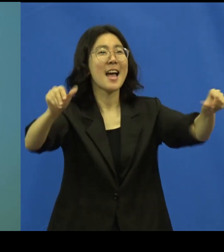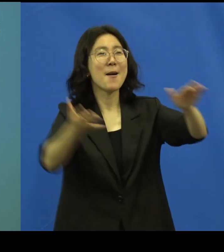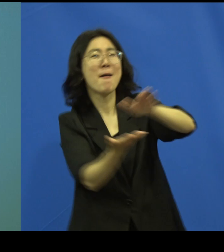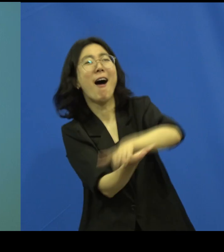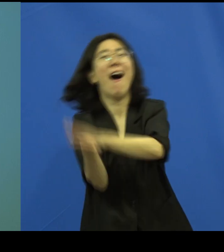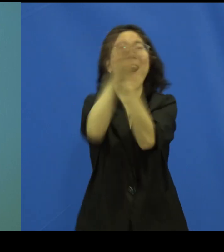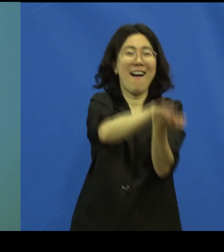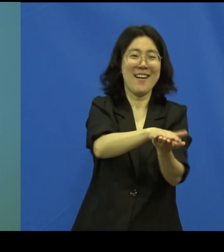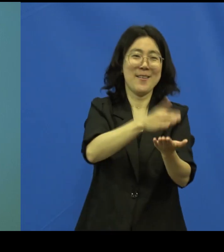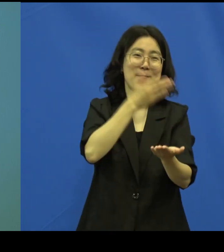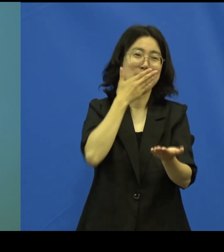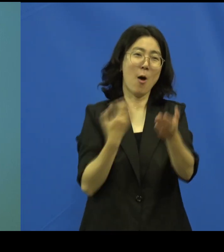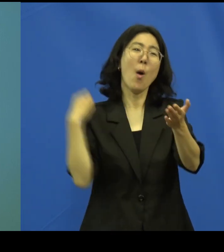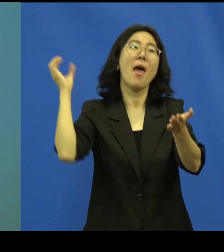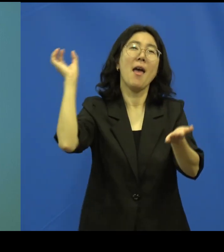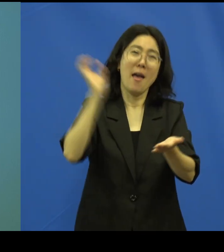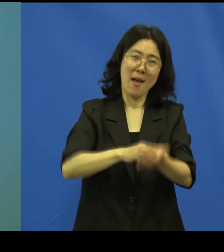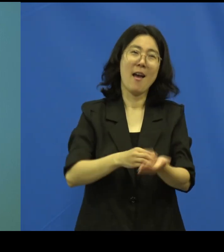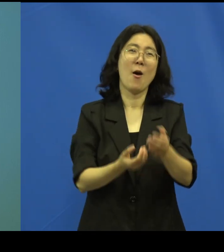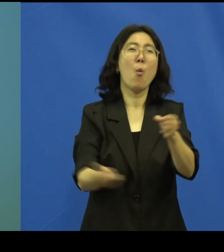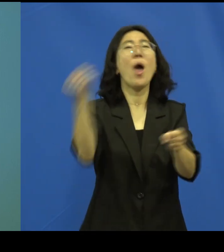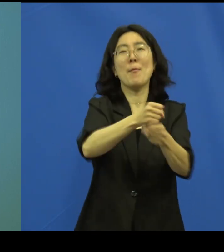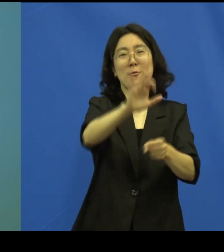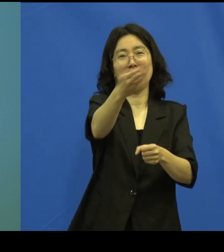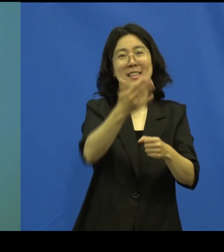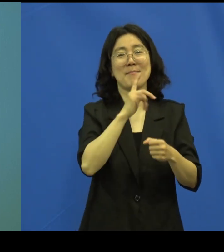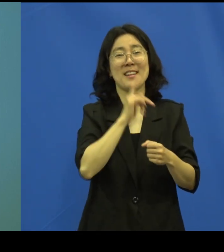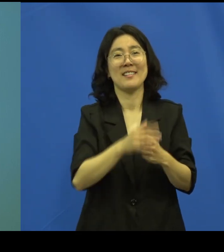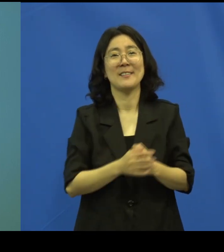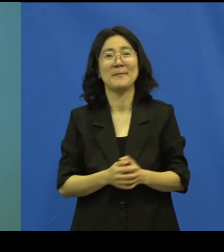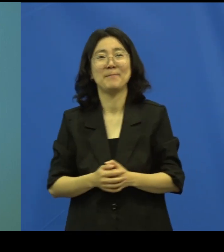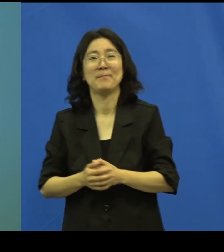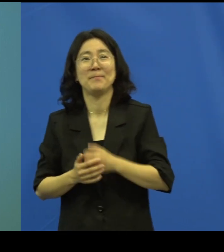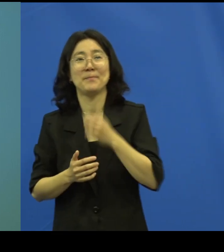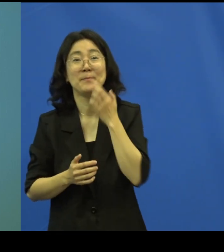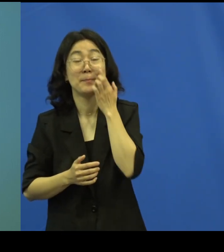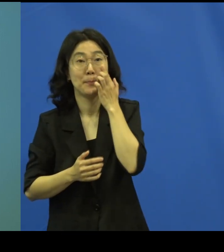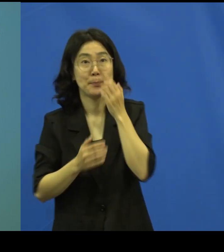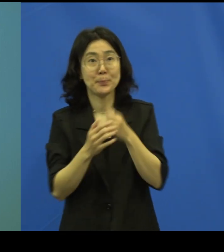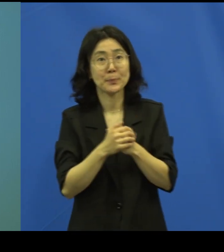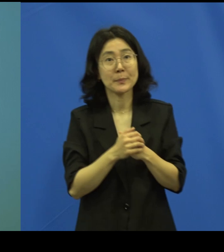어떻게 일어나는가? 오늘 5장에서 늘 보는 게